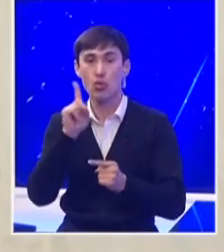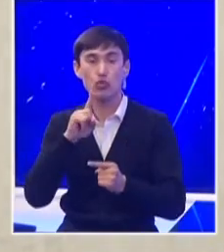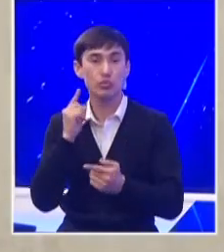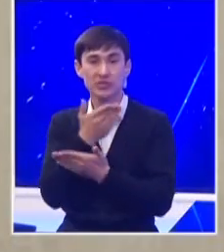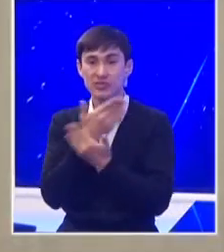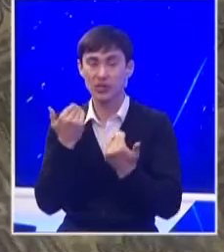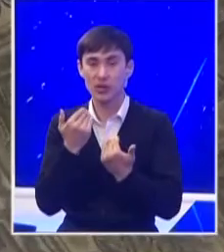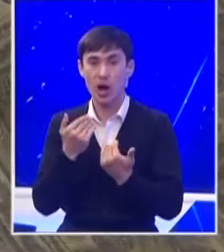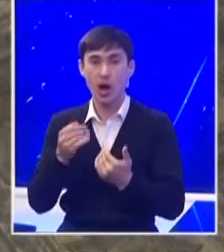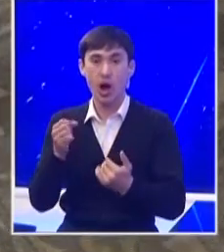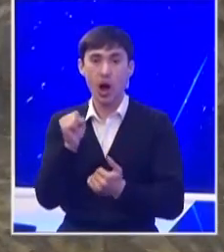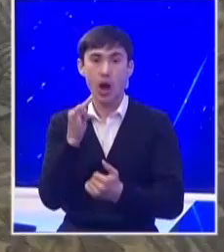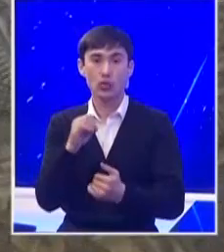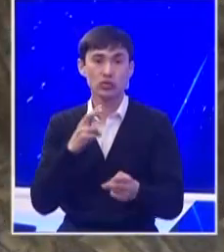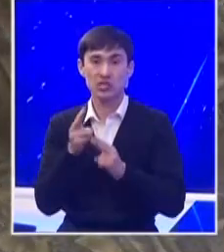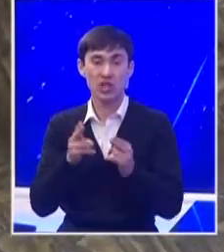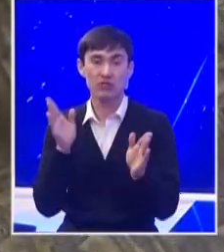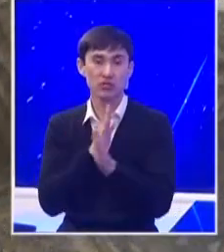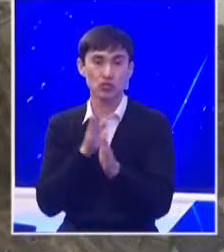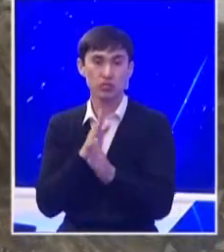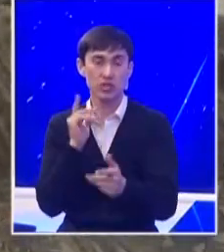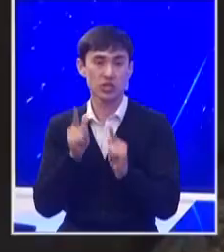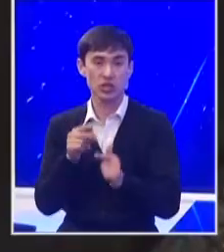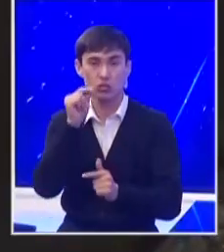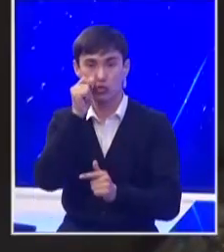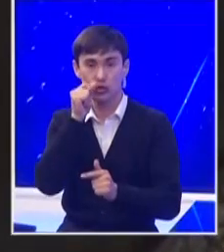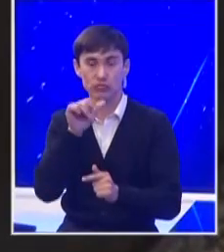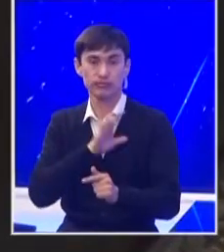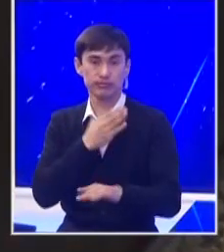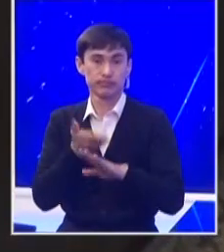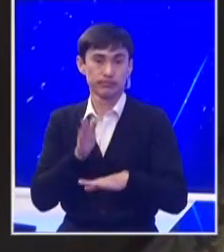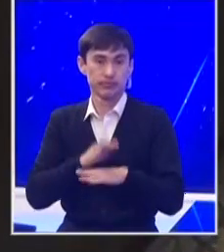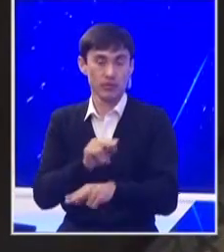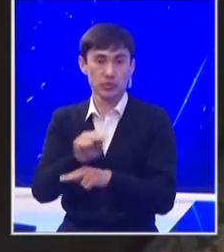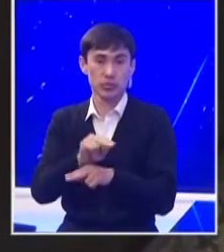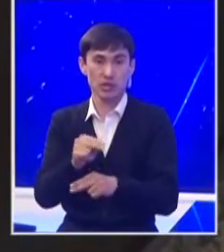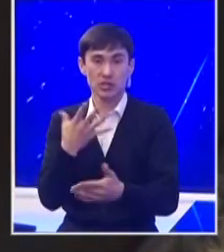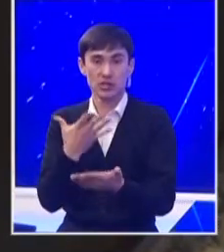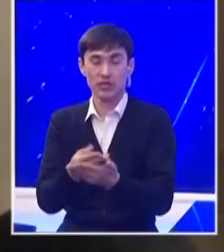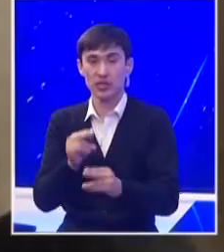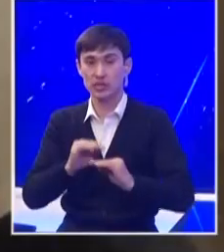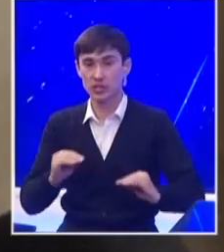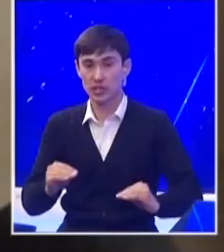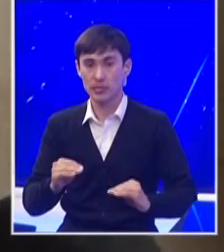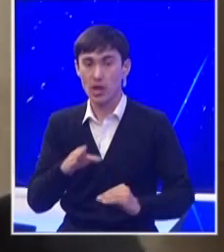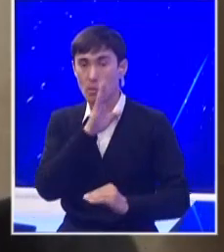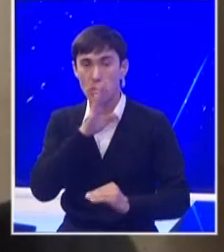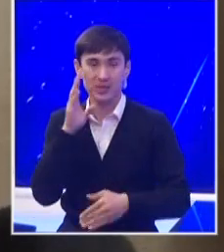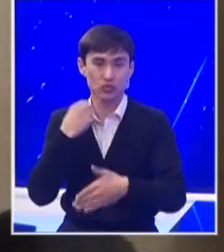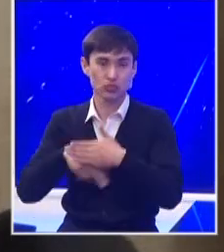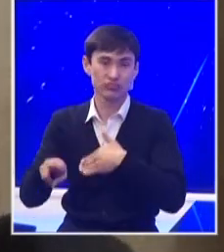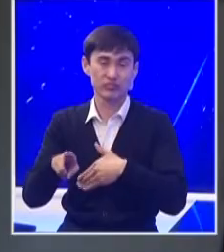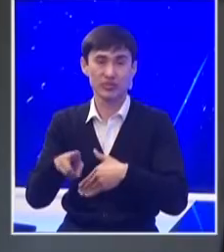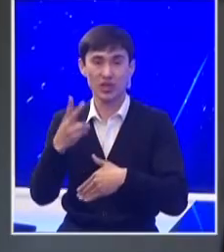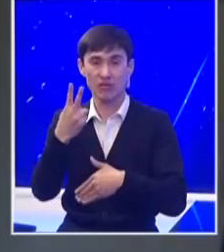Однако Айдос на судьбу не жаловался и как настоящий мужчина стойко переносил все тяготы по воспитанию своих 6 чад. Мать кукушку кинула их еще